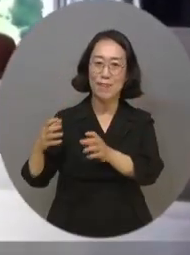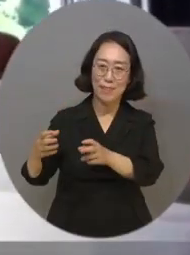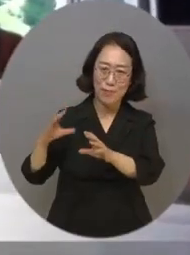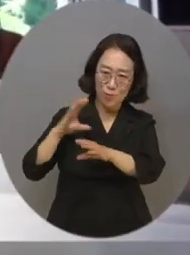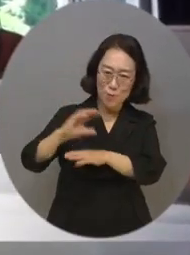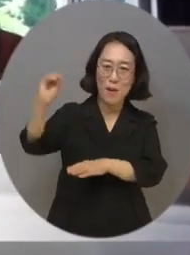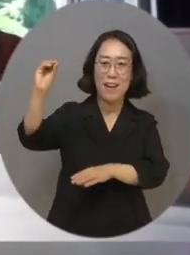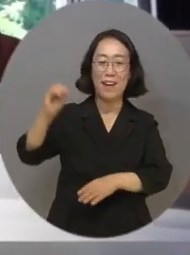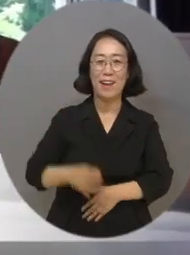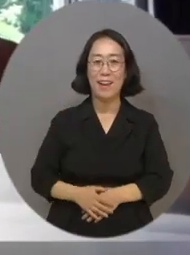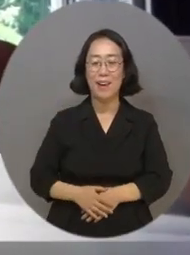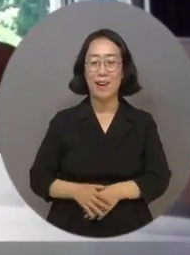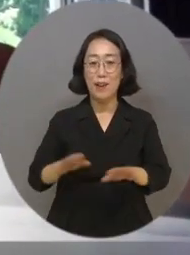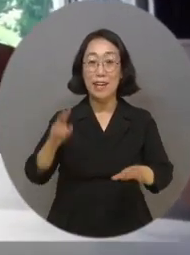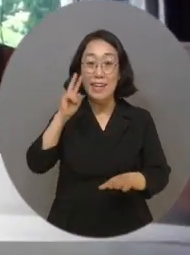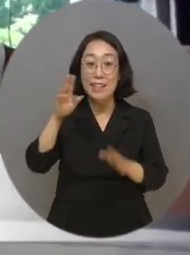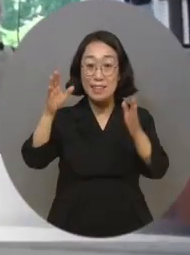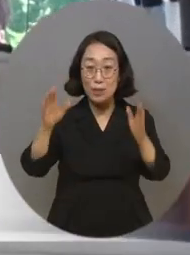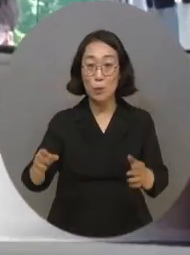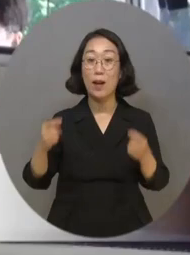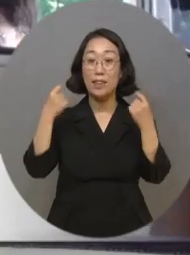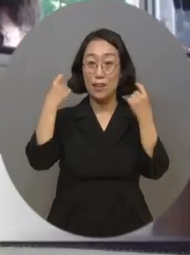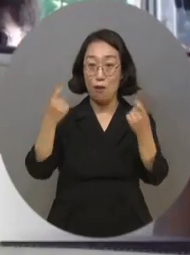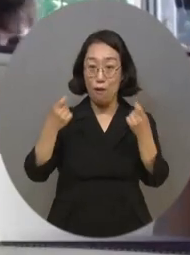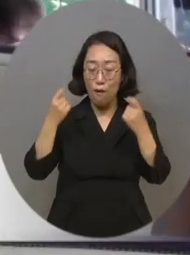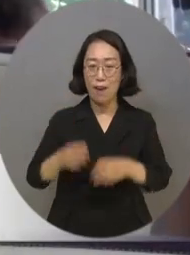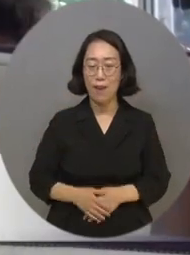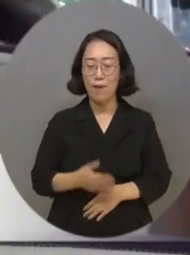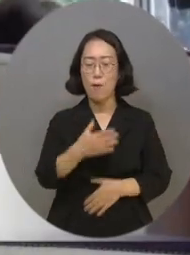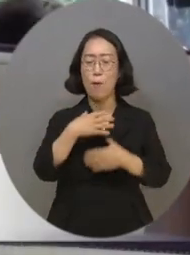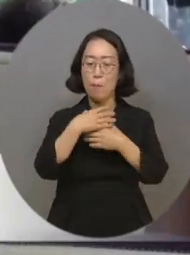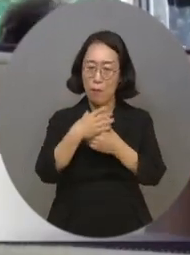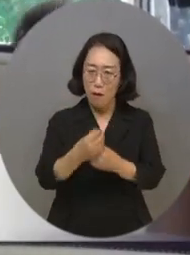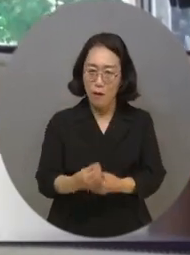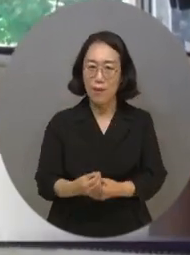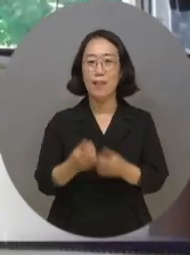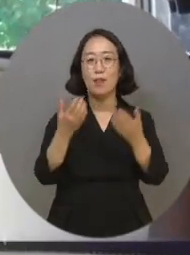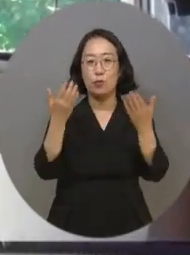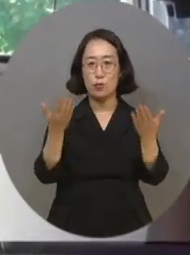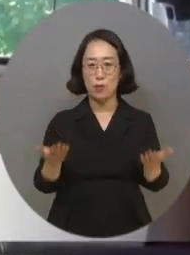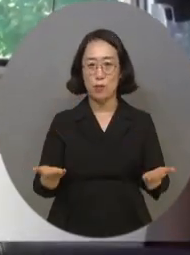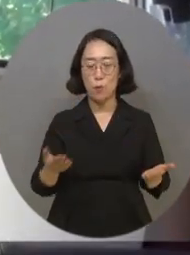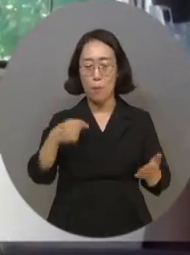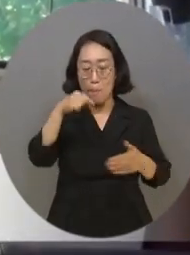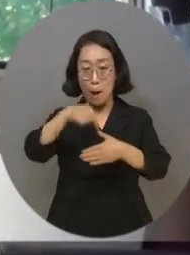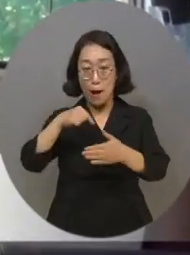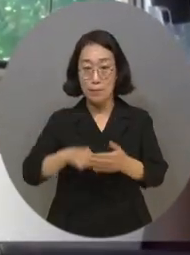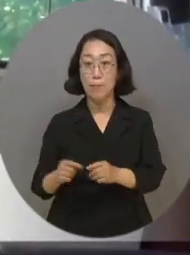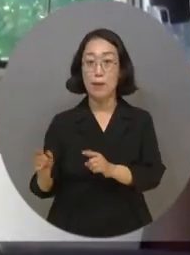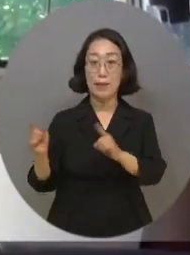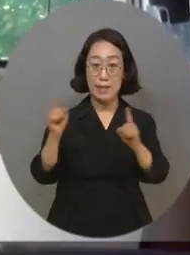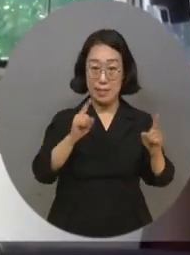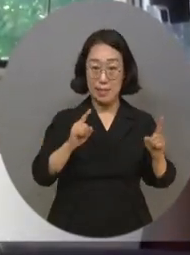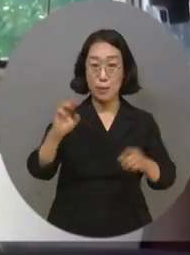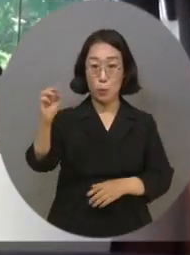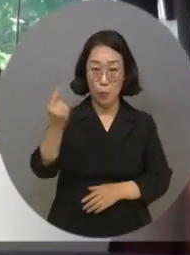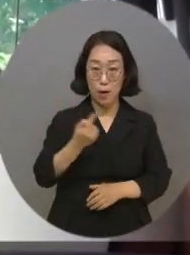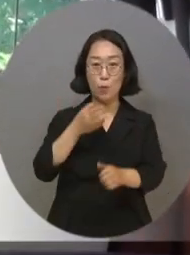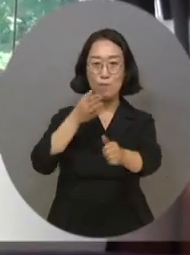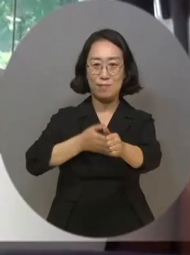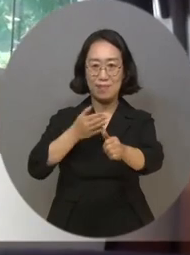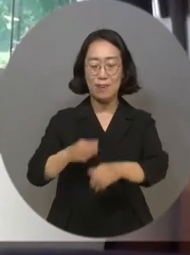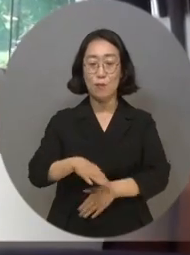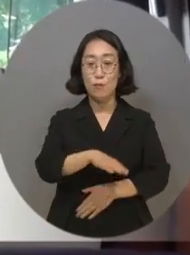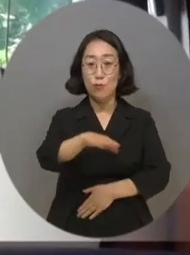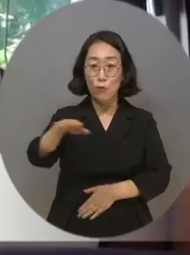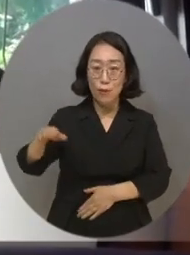2일 우리 여행을 통해서 모처럼 편안하게 쉬고 그리고 힐링하는 시간 꼭 갖고 오시기 바랍니다.